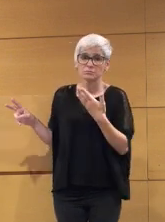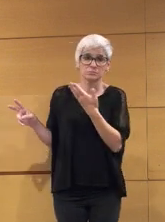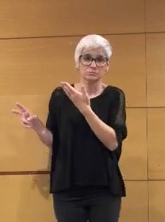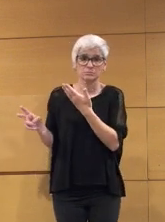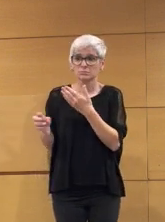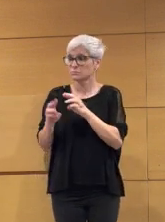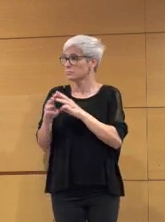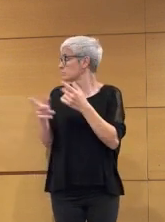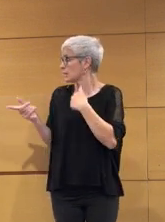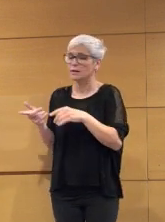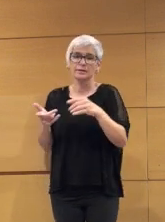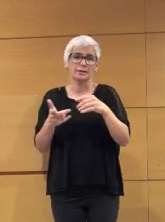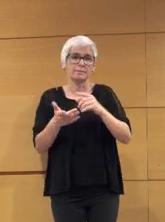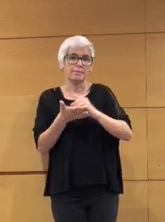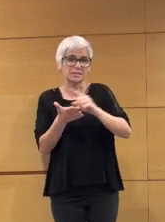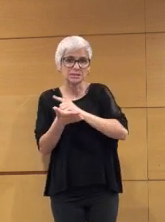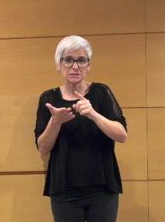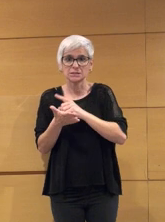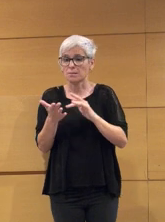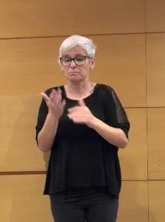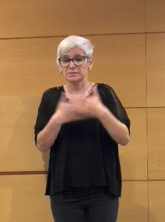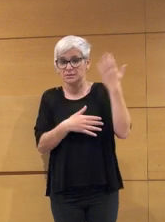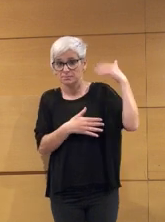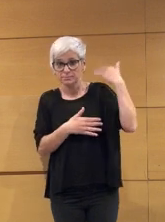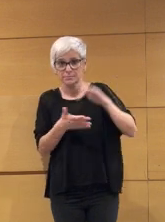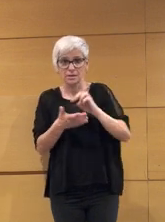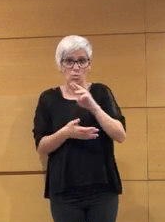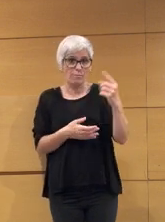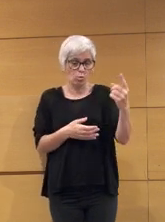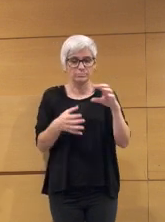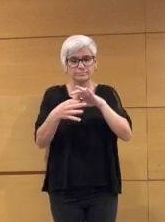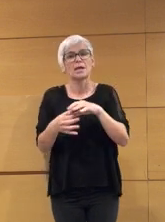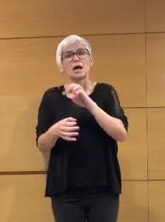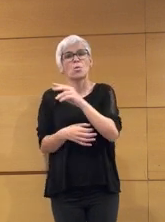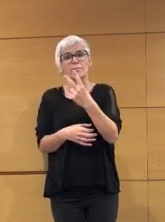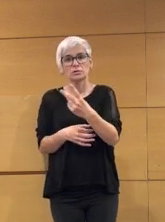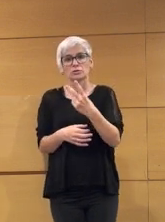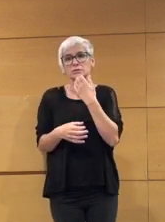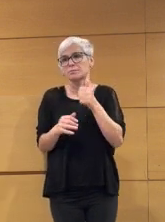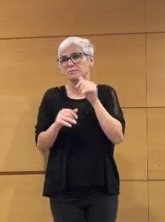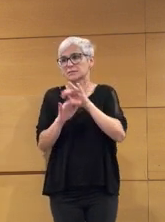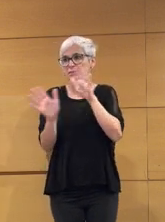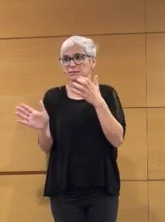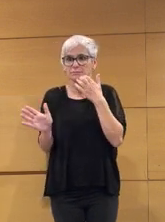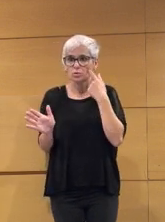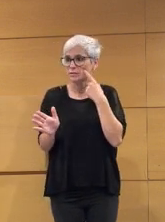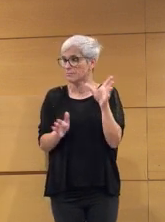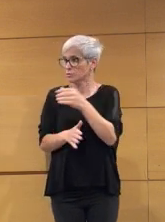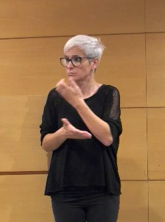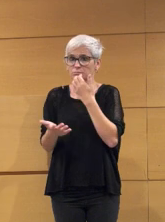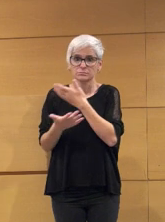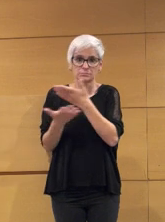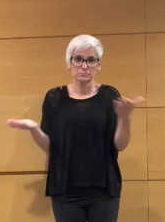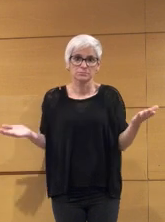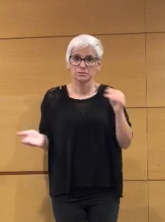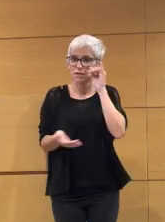El Google o el Messenger, les primeres vegades, no? Aquí a la web 2... exemples més clars, no?, que coneixem tots, com seria